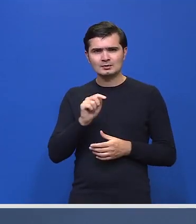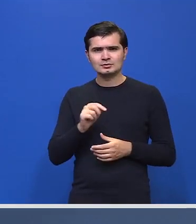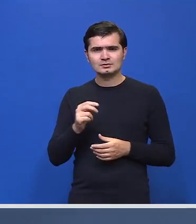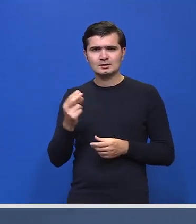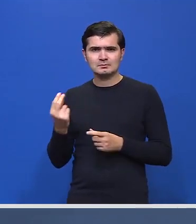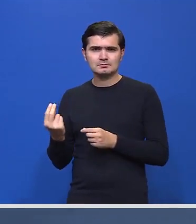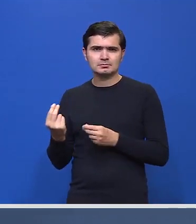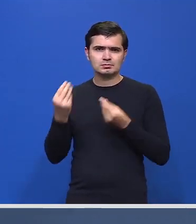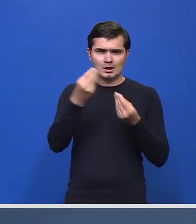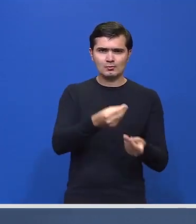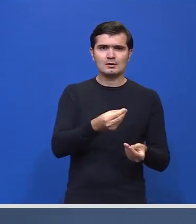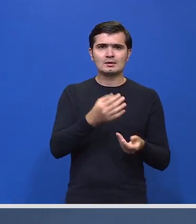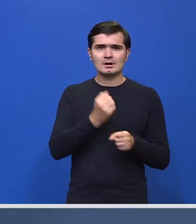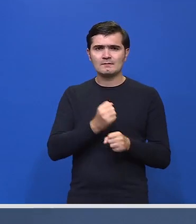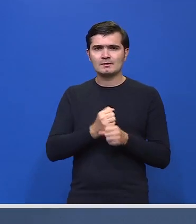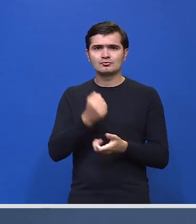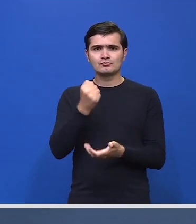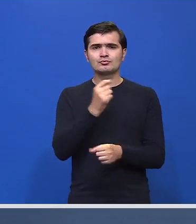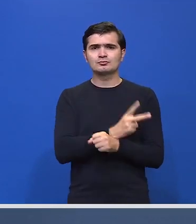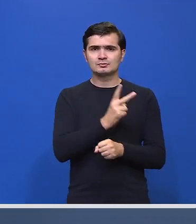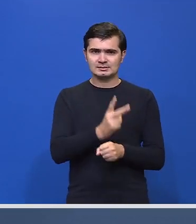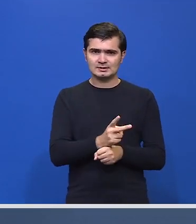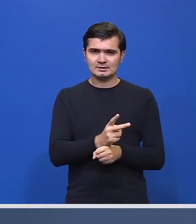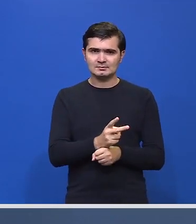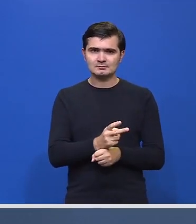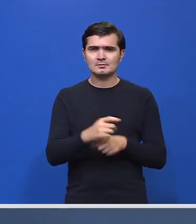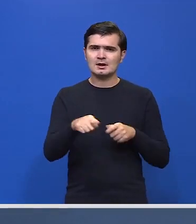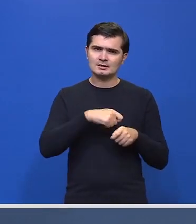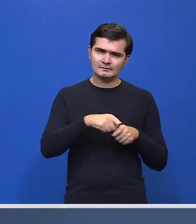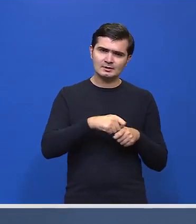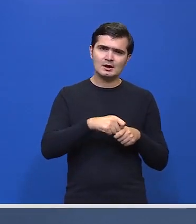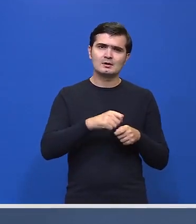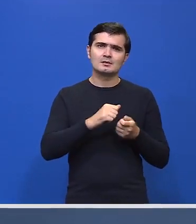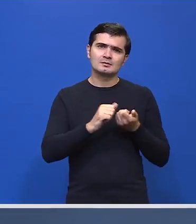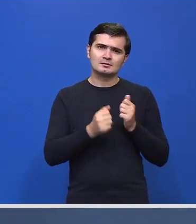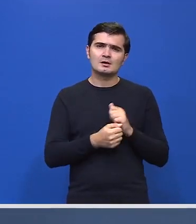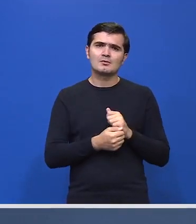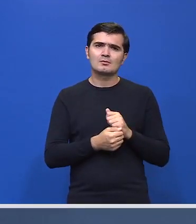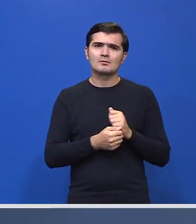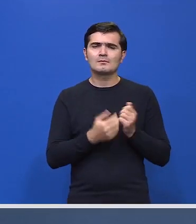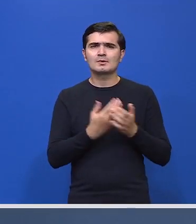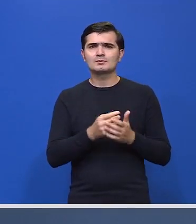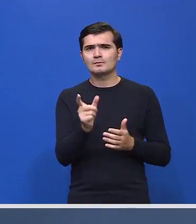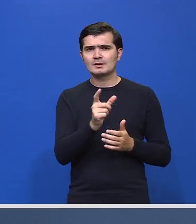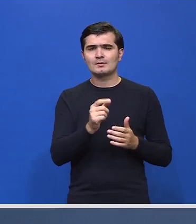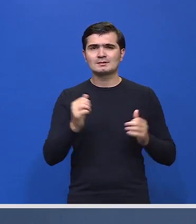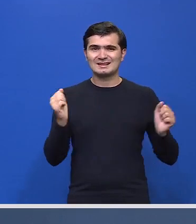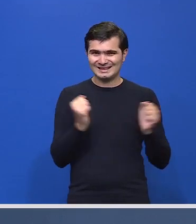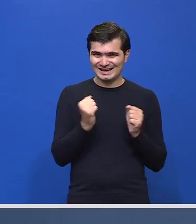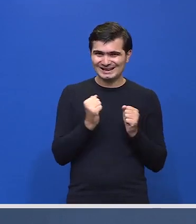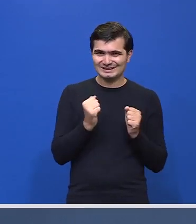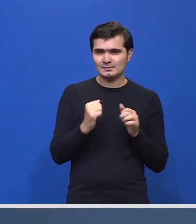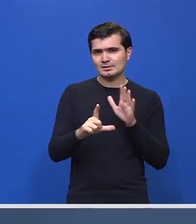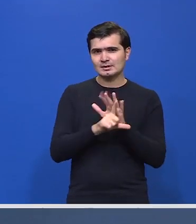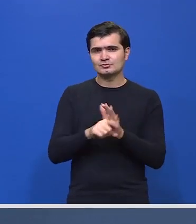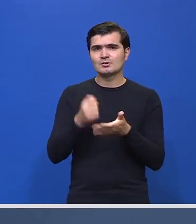care bugetul de stat le poate asigura, fie la rectificare, fie pe perioada iernii, prin